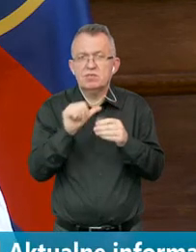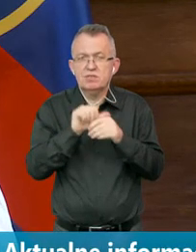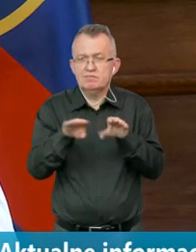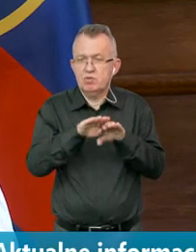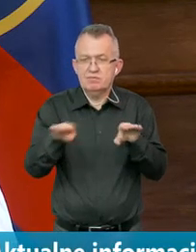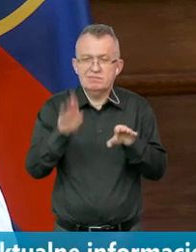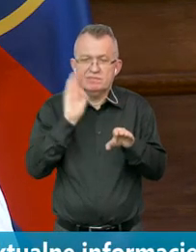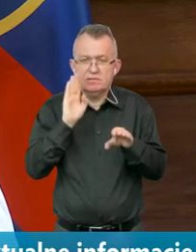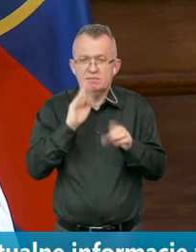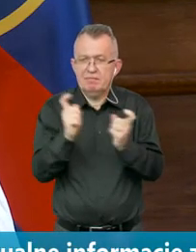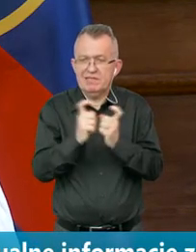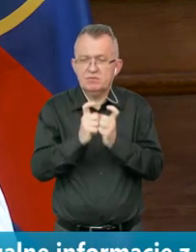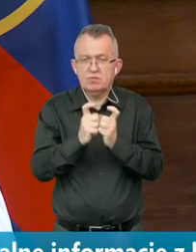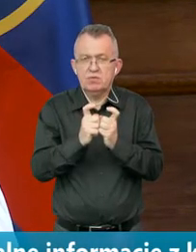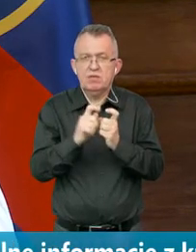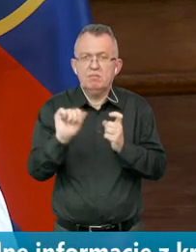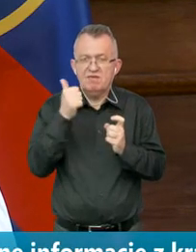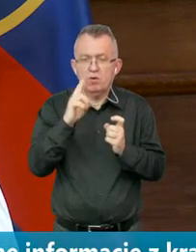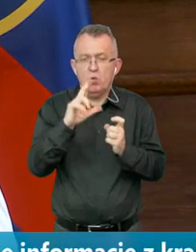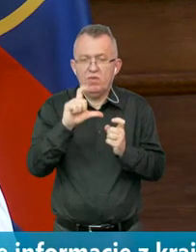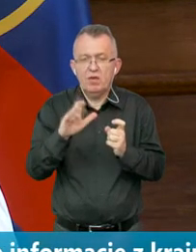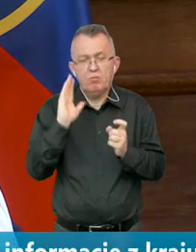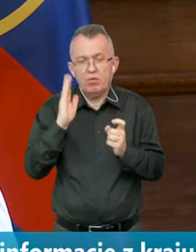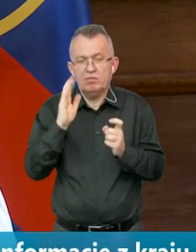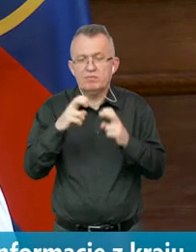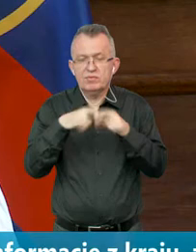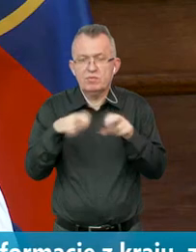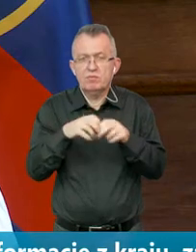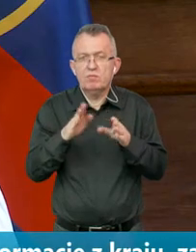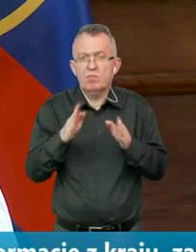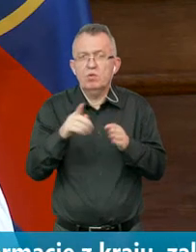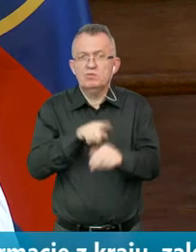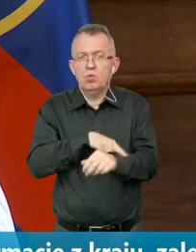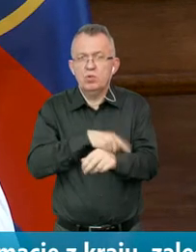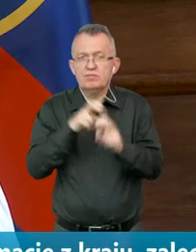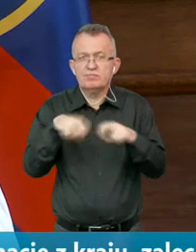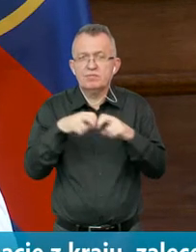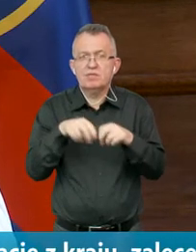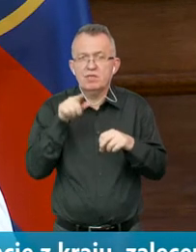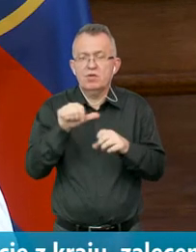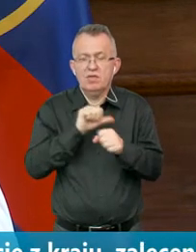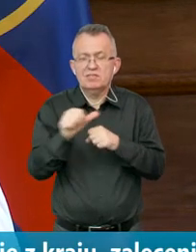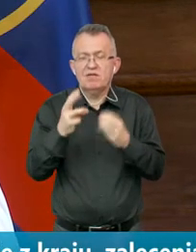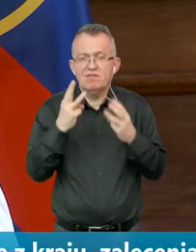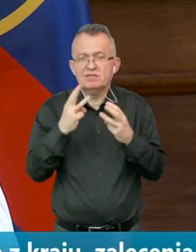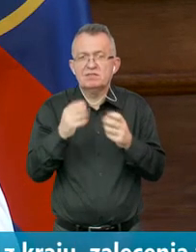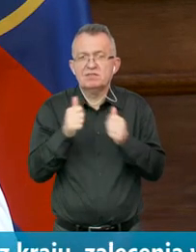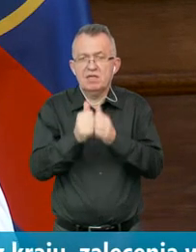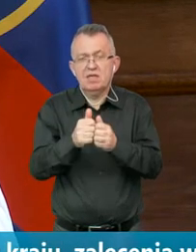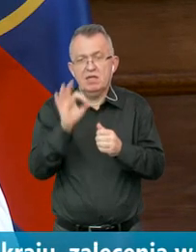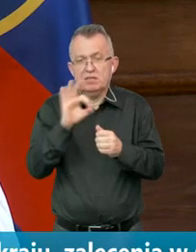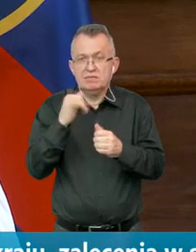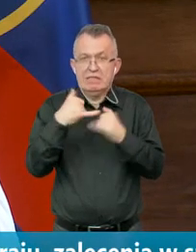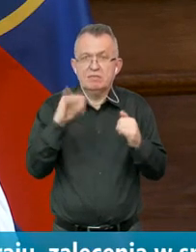poziomie, więc najpierw most Kłodny, potem modernizacja mostu Długiego, i to jest największe zadanie, które przed nami, ale czekają nas